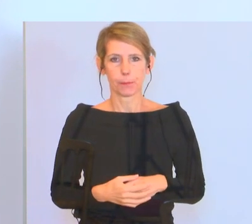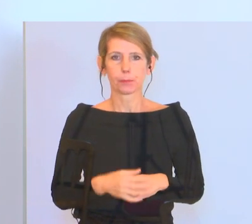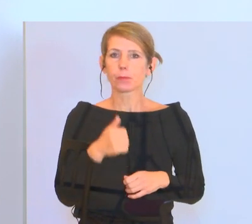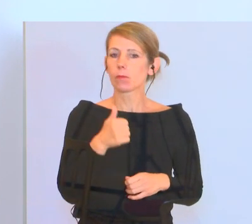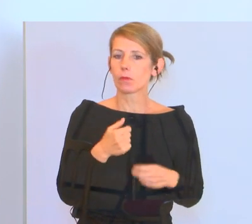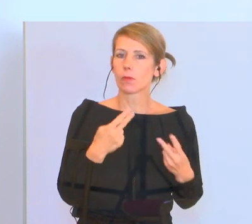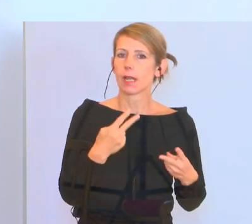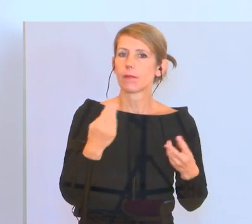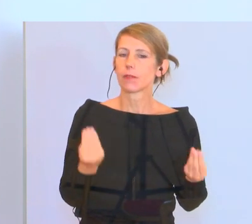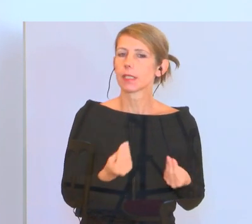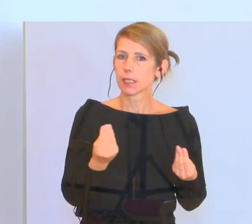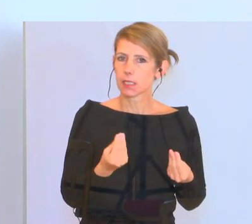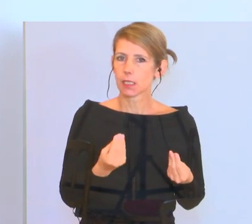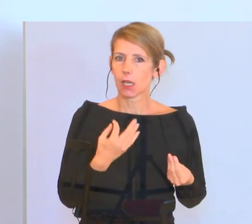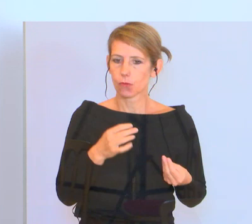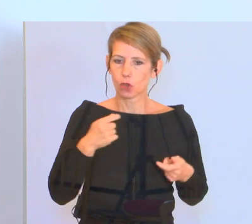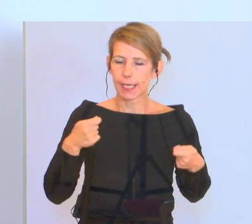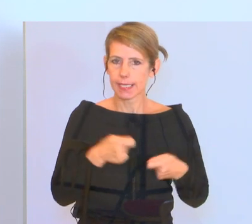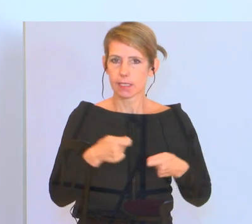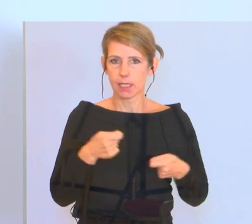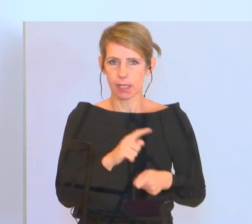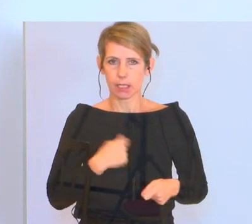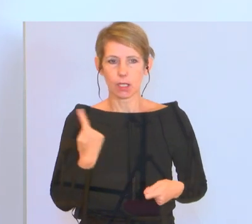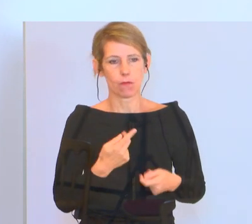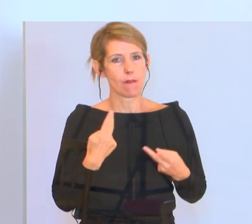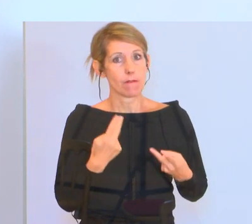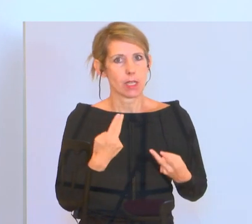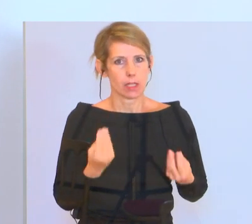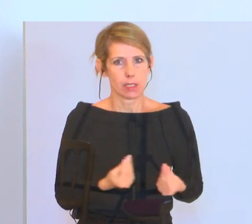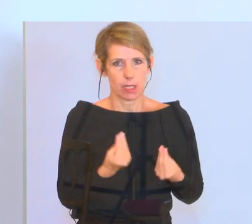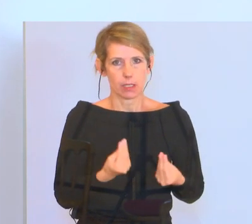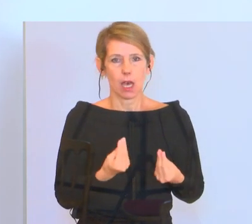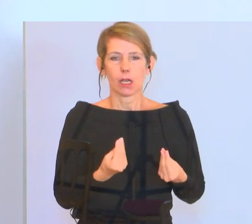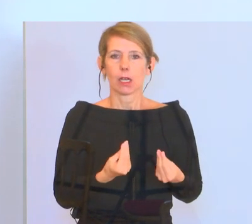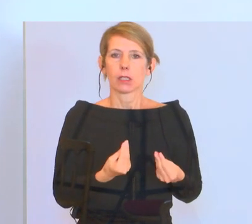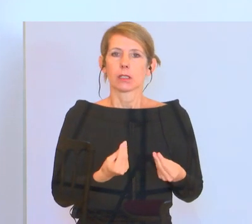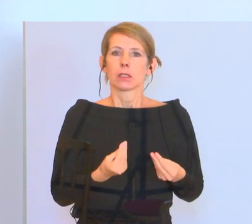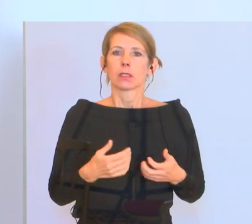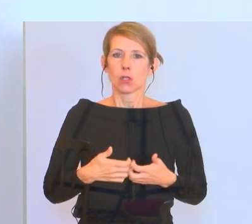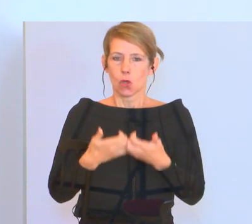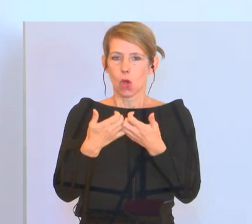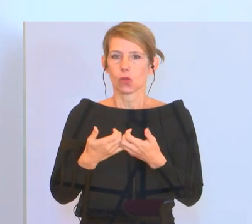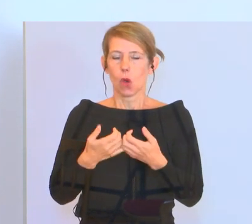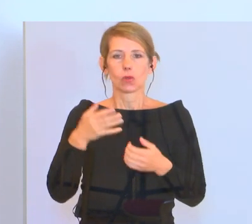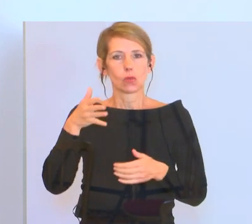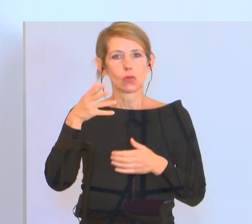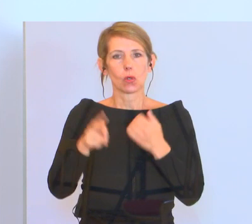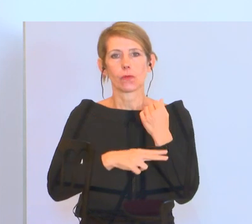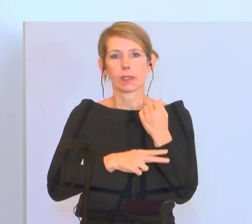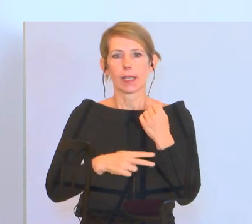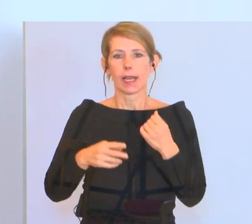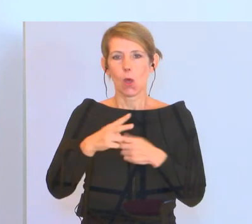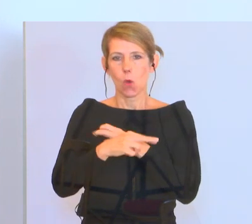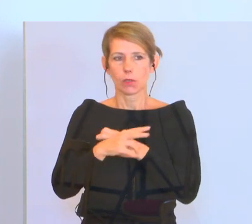großen Kernanliegen als Initiative und einer der wesentlichen Triebfedern hinter der Gründung von Zukunft Lehre Österreich vor gut